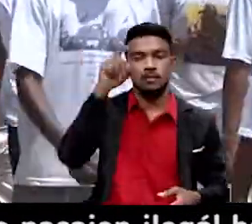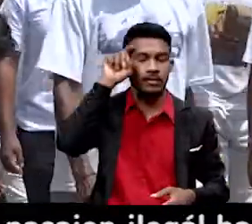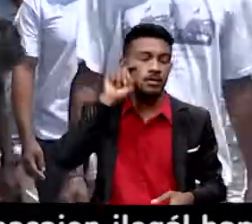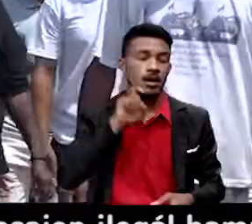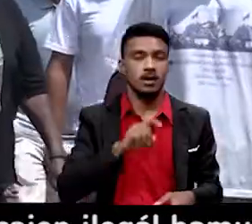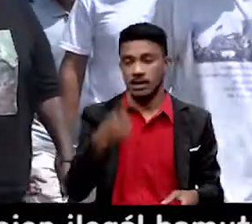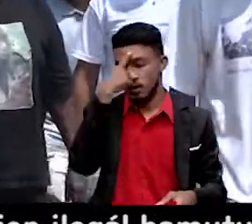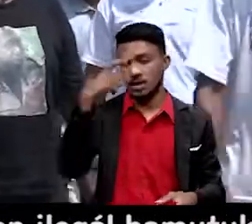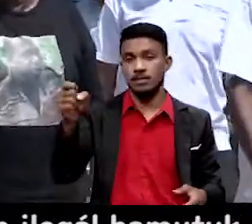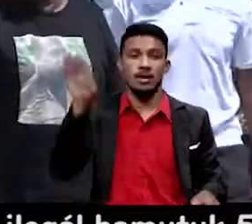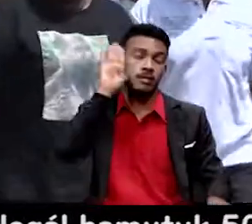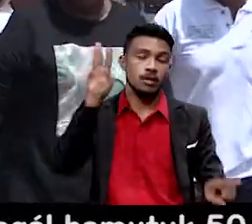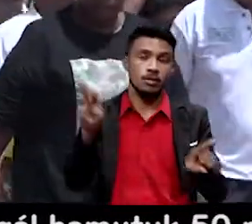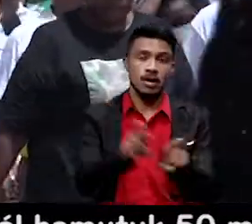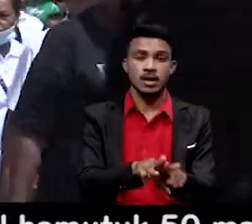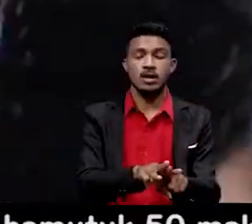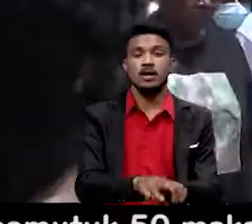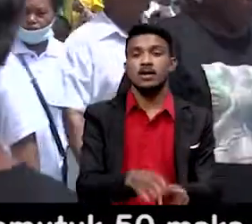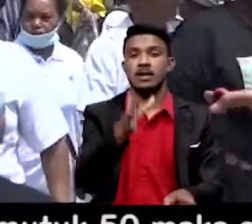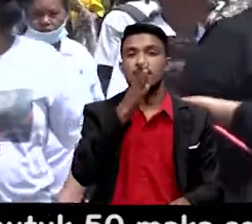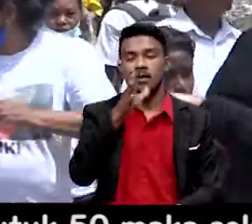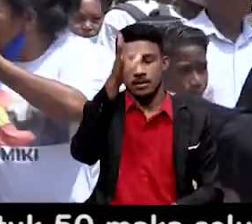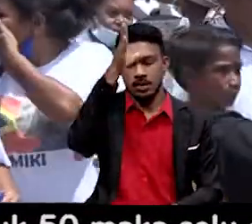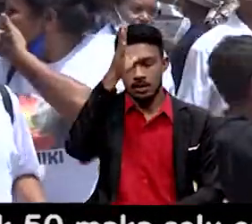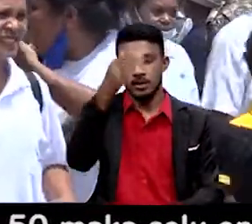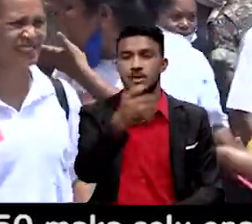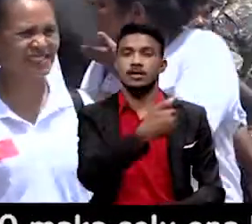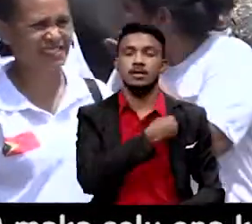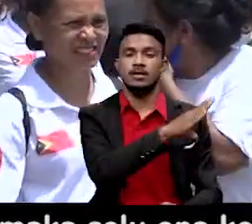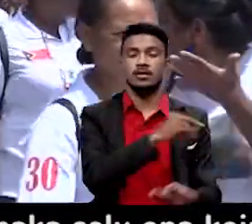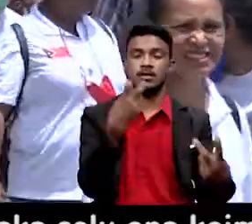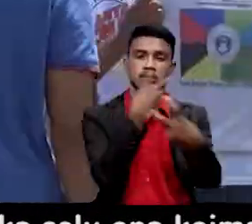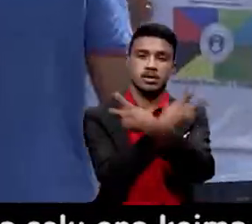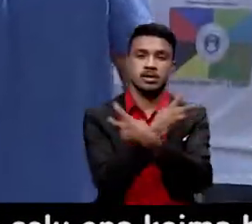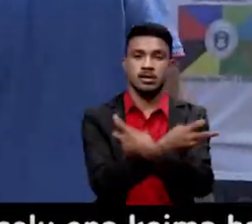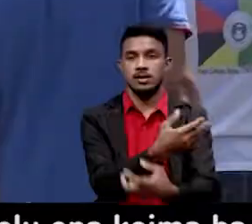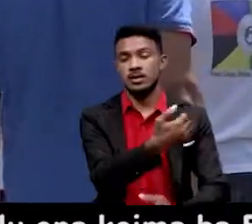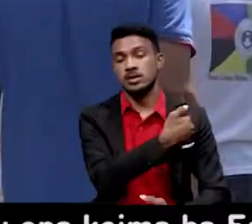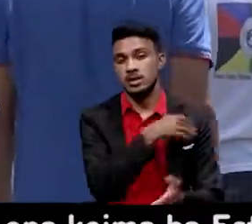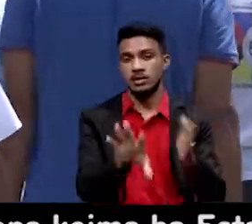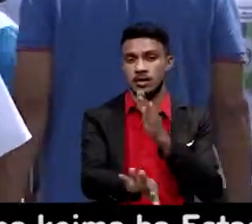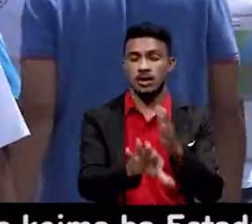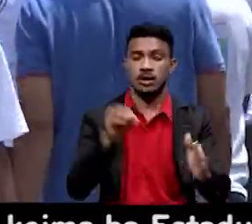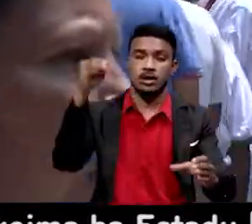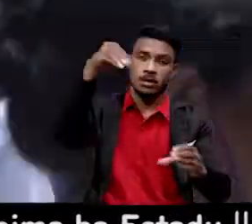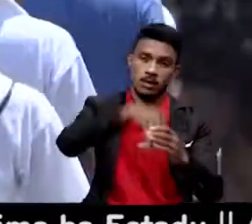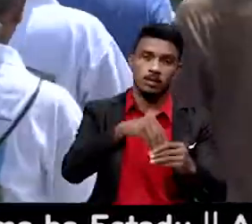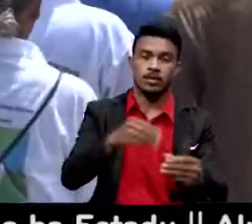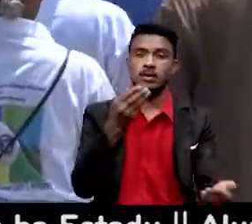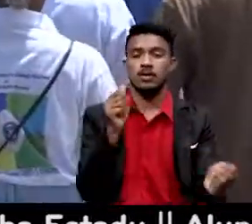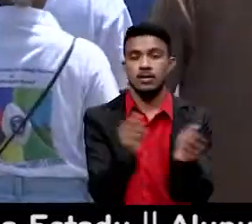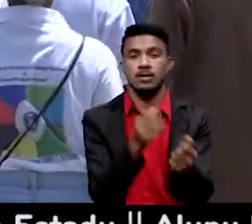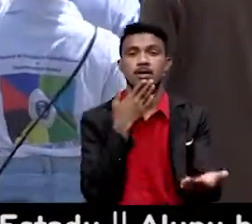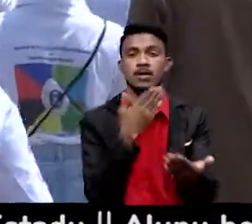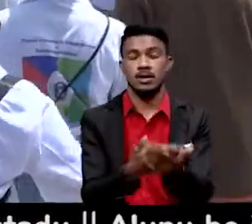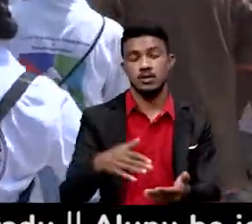mawalin inan aman ni sin maten karuin sidau khetan o di halot o digno. Zoven